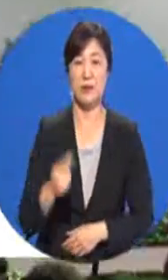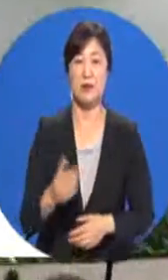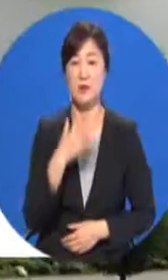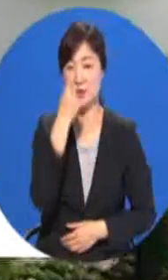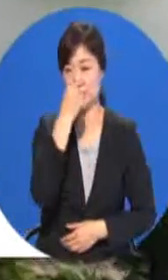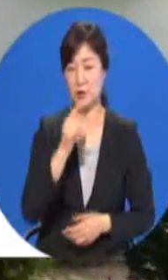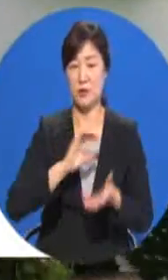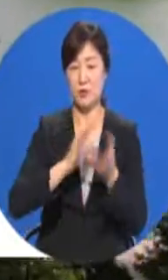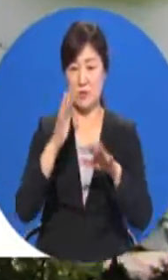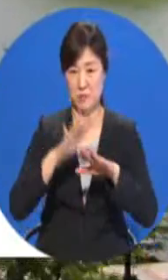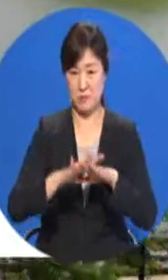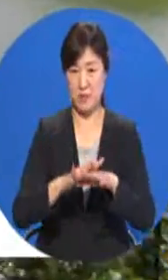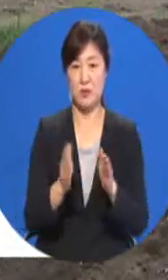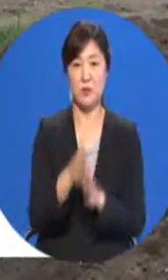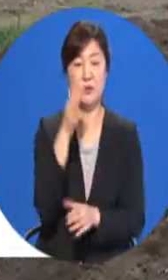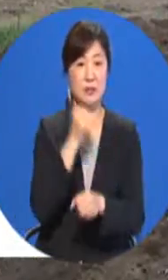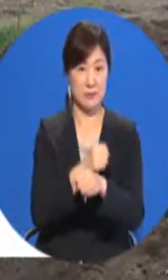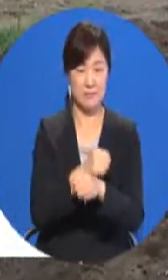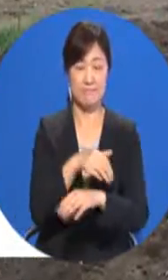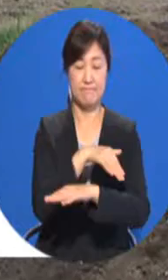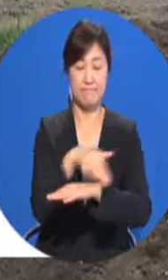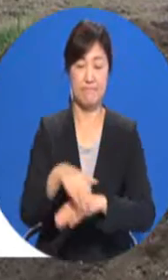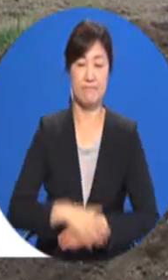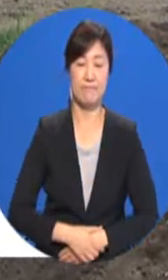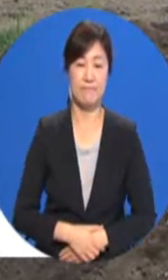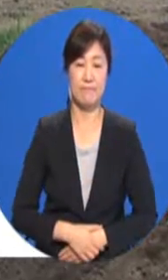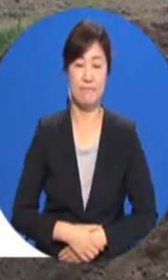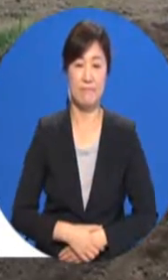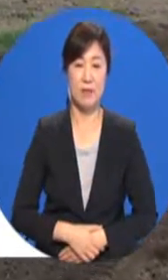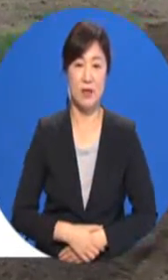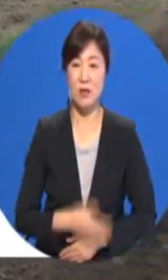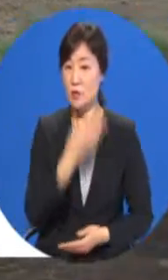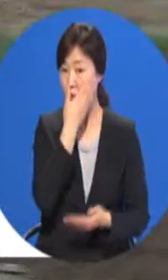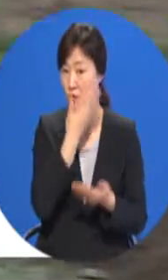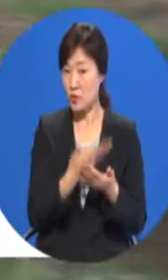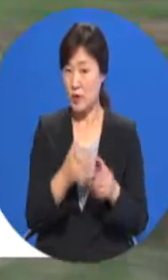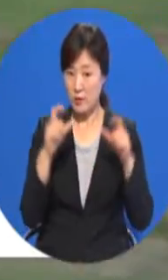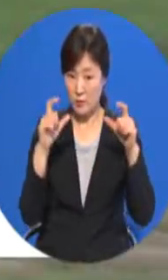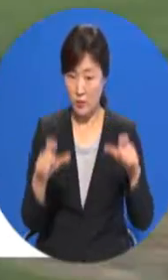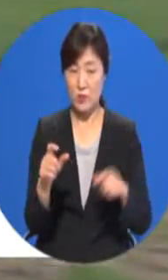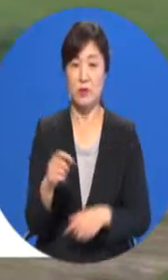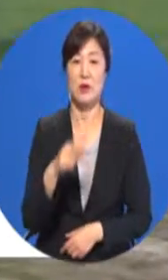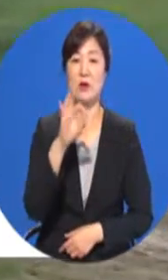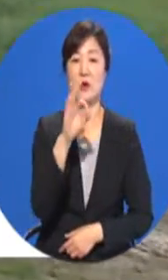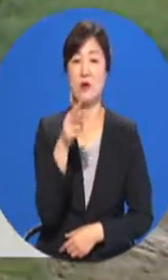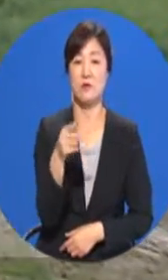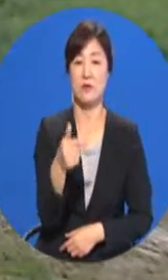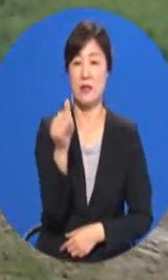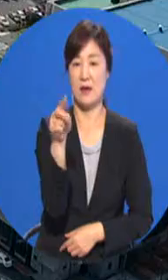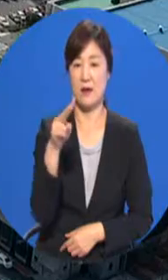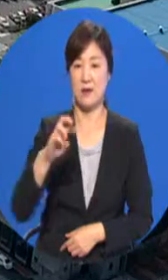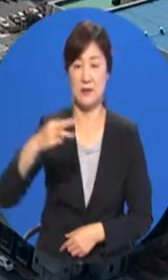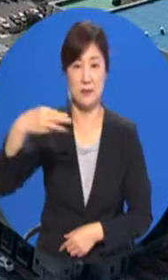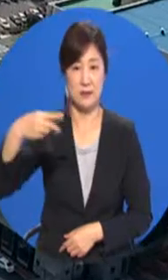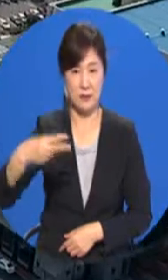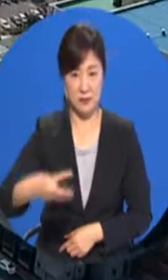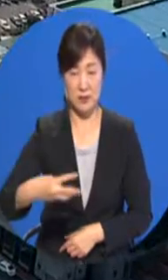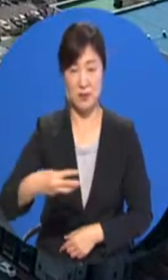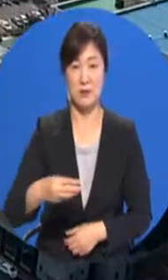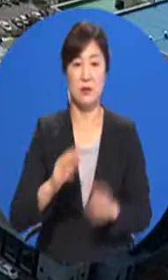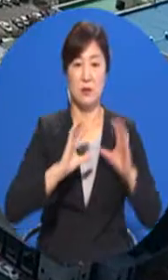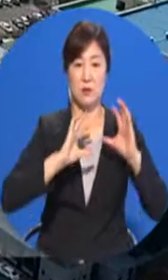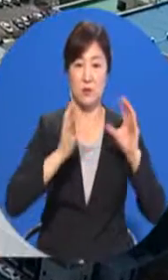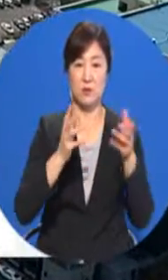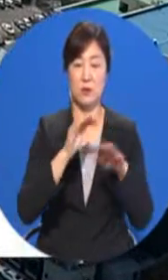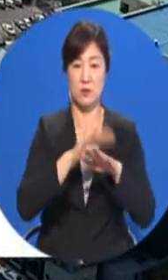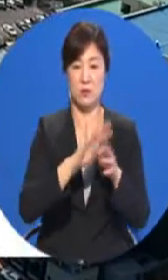만들겠다는 구상입니다. 이 같은 계획에 주목을 받은 곳은 연양뜰 지구. 연양뜰은 순천만 국가정원 주변 60만